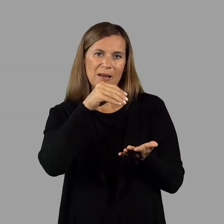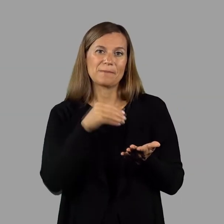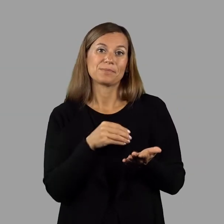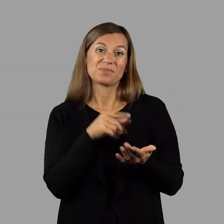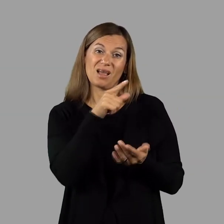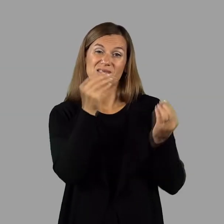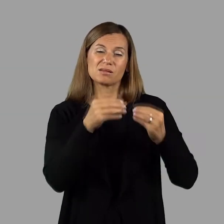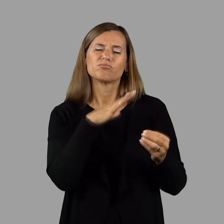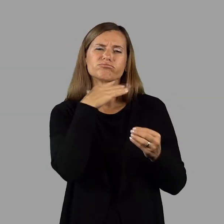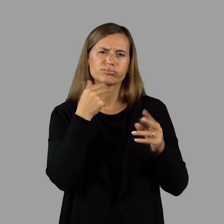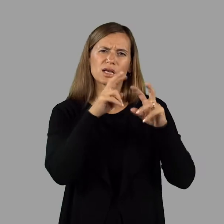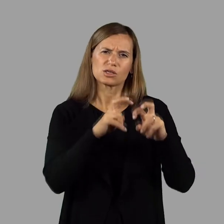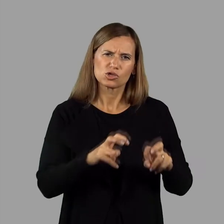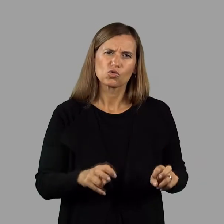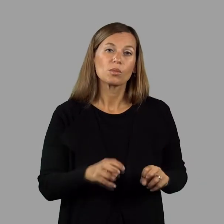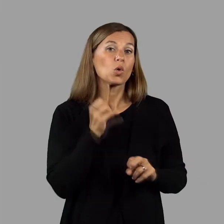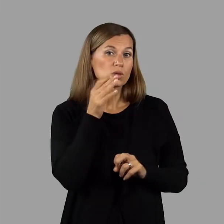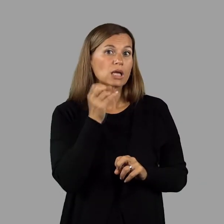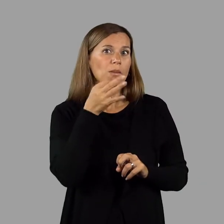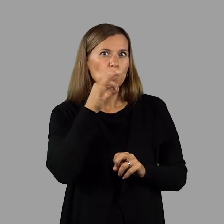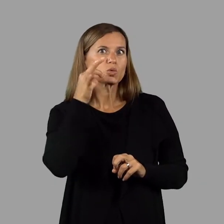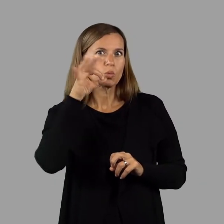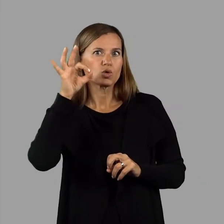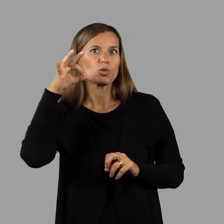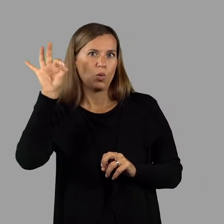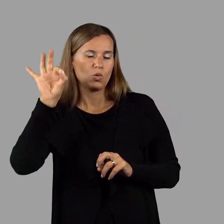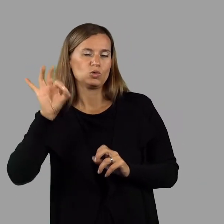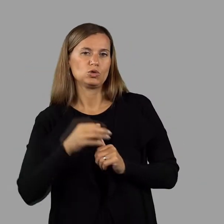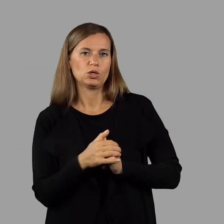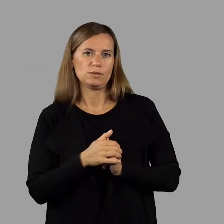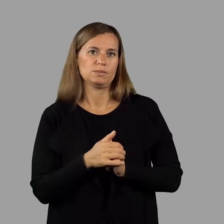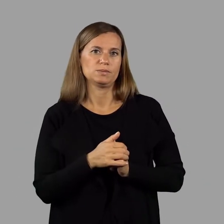Na sistemu delamo veliko in vsak dan postaja boljši.